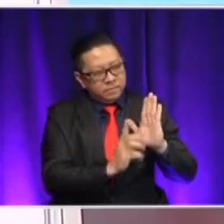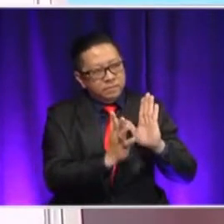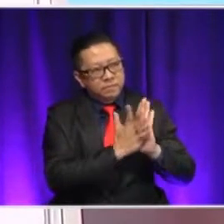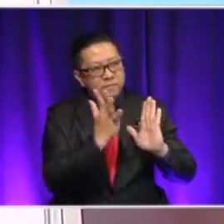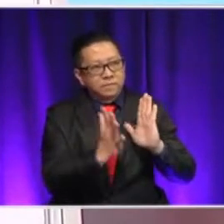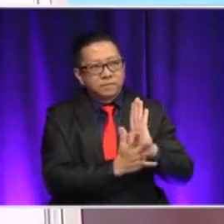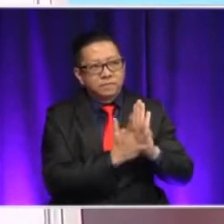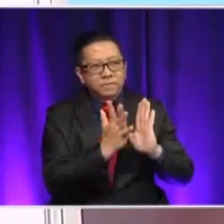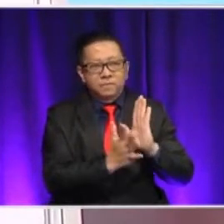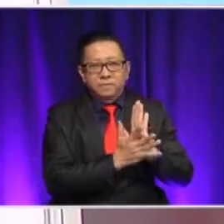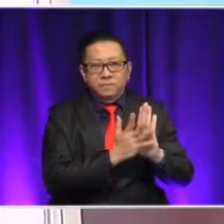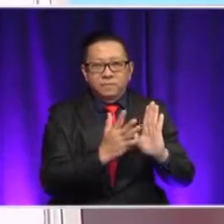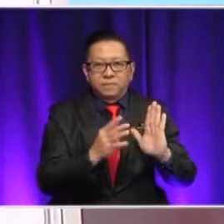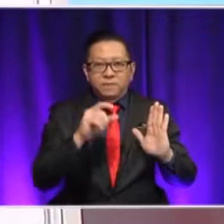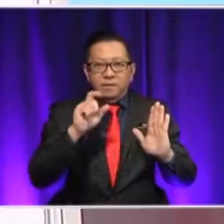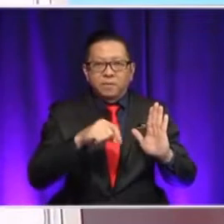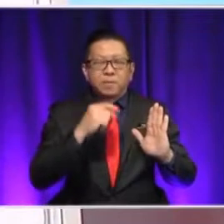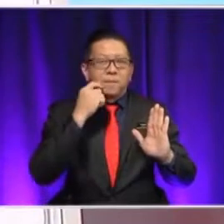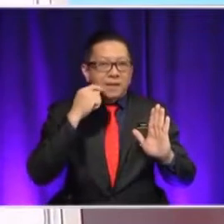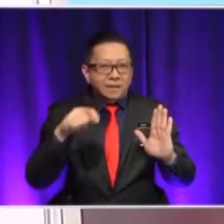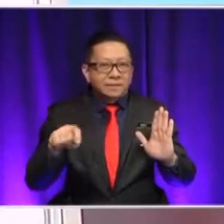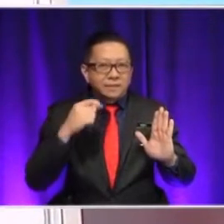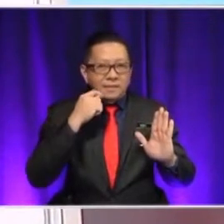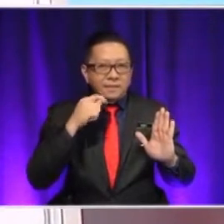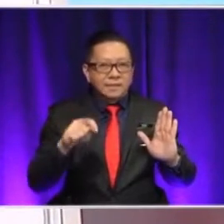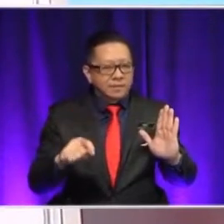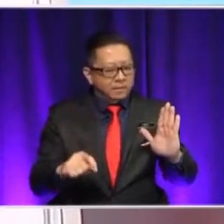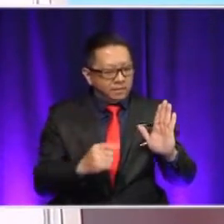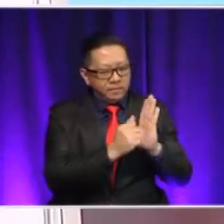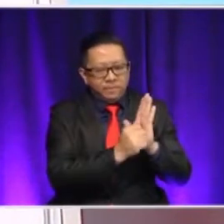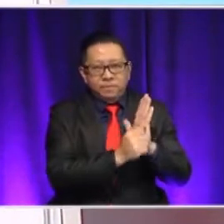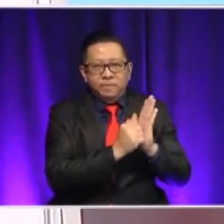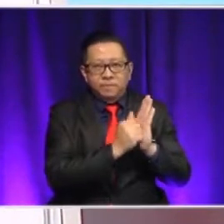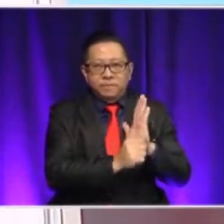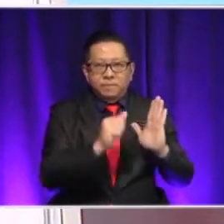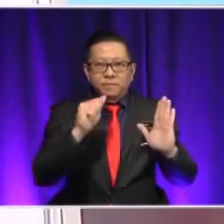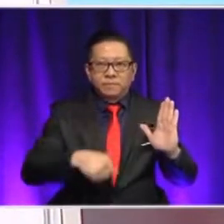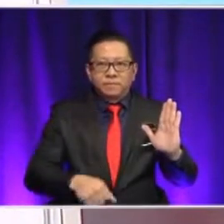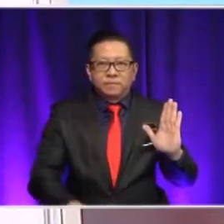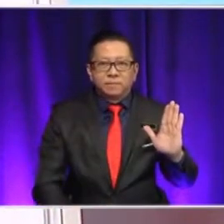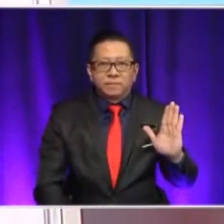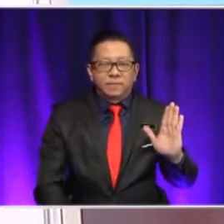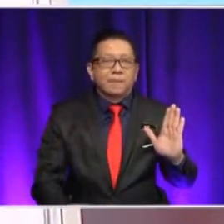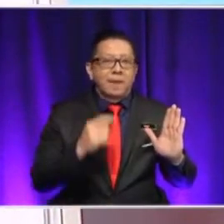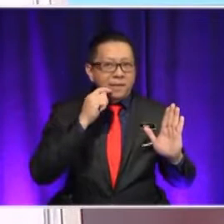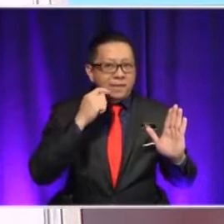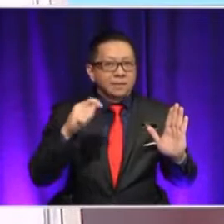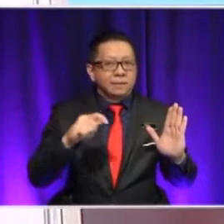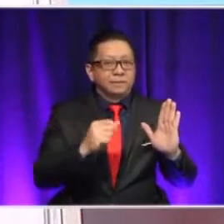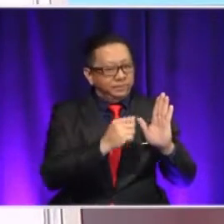kita tak guna yang nih sebatang boleh padam nanti begitu warna ini masih kekar jadi kita menggunakan pensil